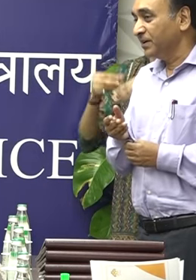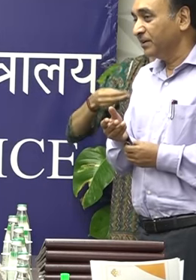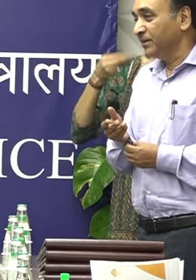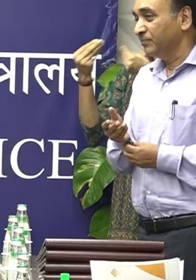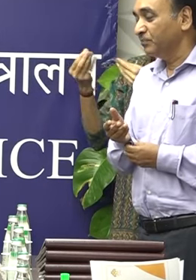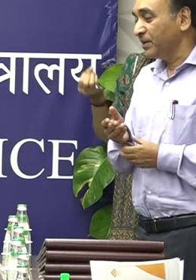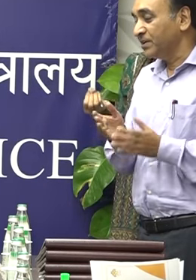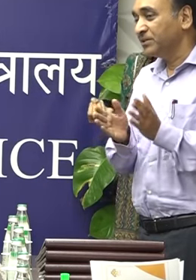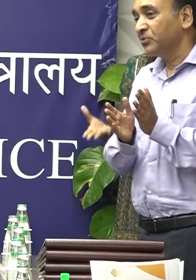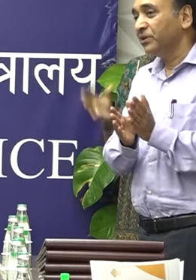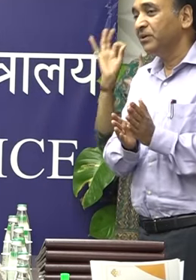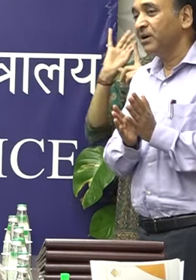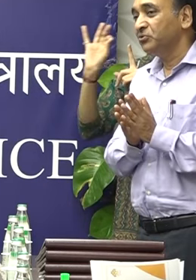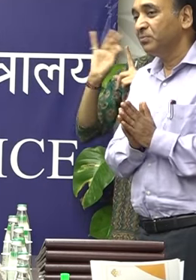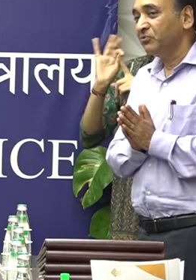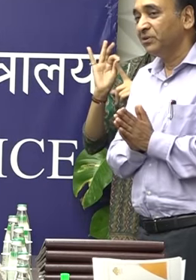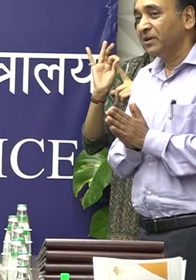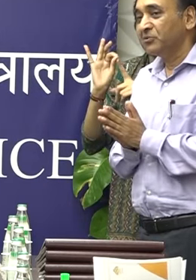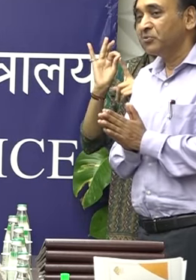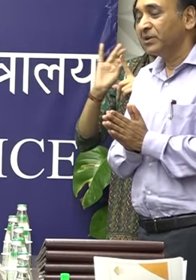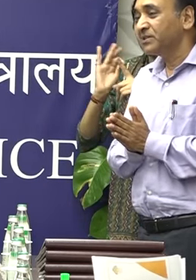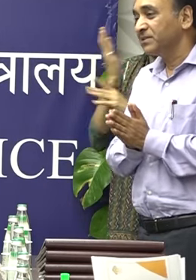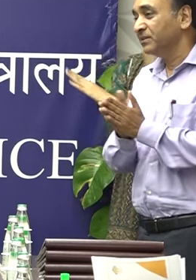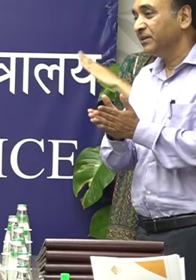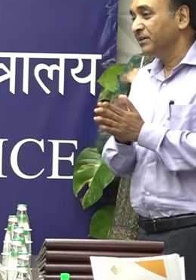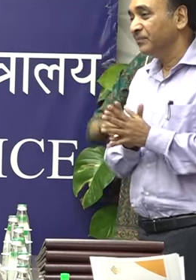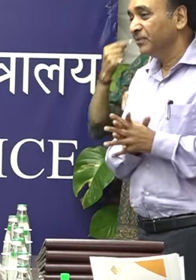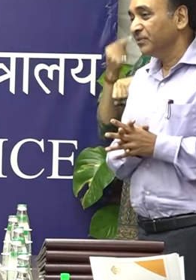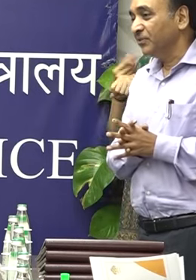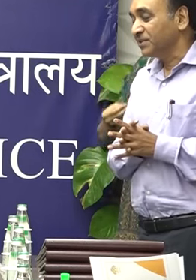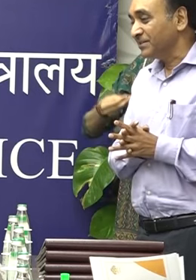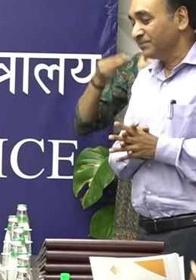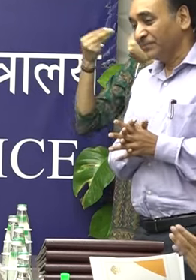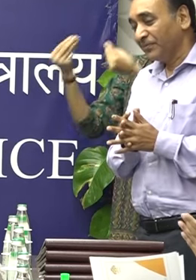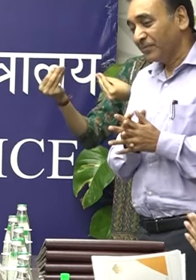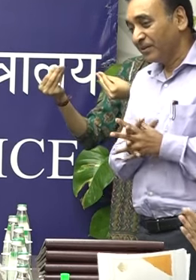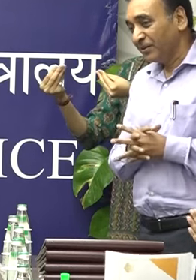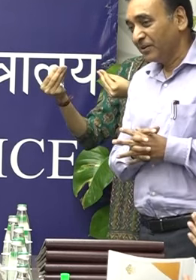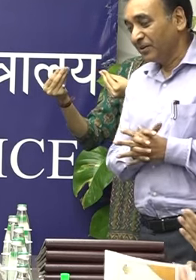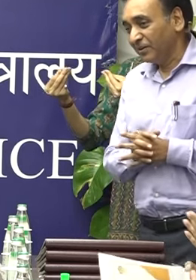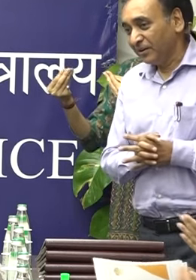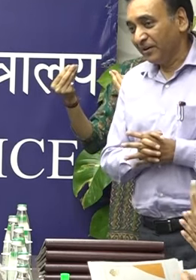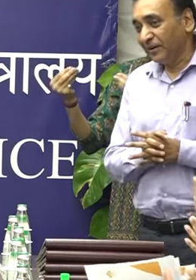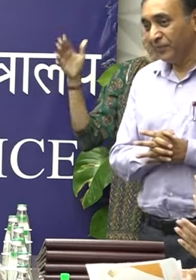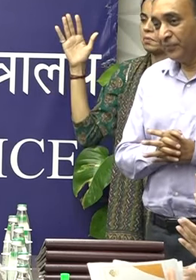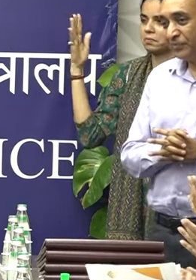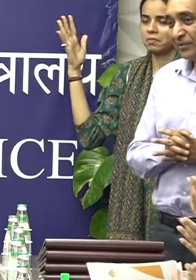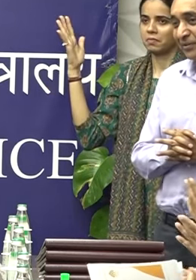पहल किया है कि प्राइवेट क्षेत्र होने के बावजूद भी वो दिव्यांग लोगों को एक चांस देंगे. और चांस,